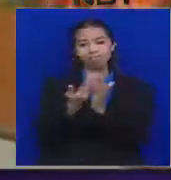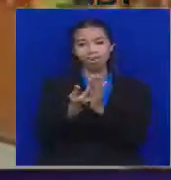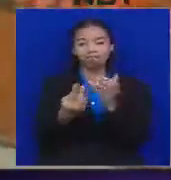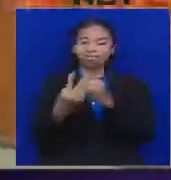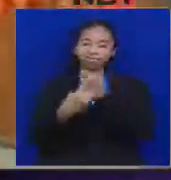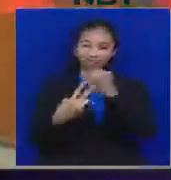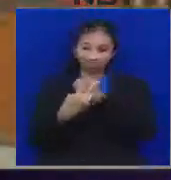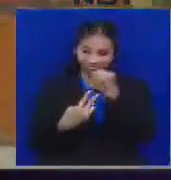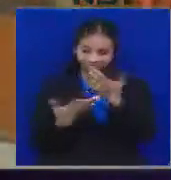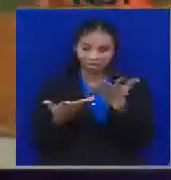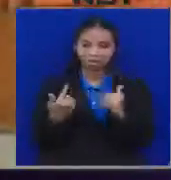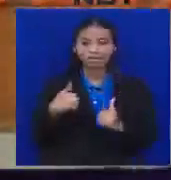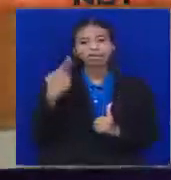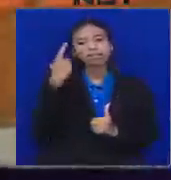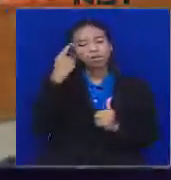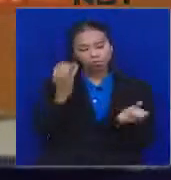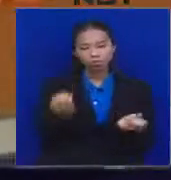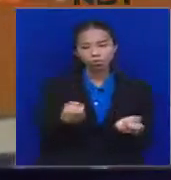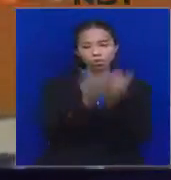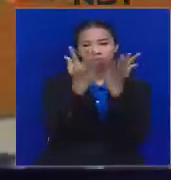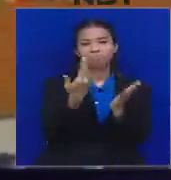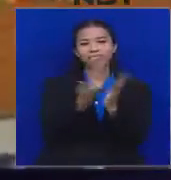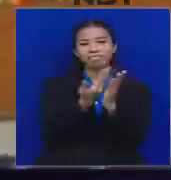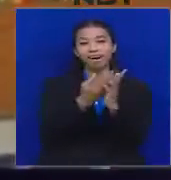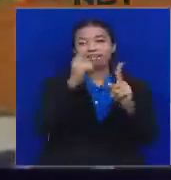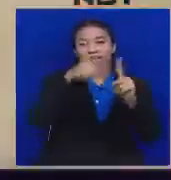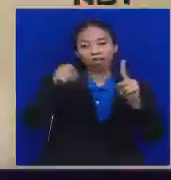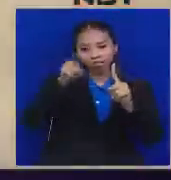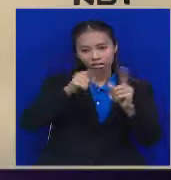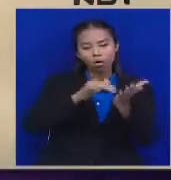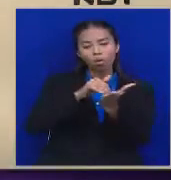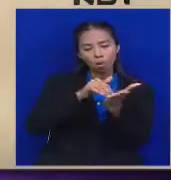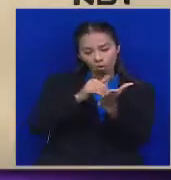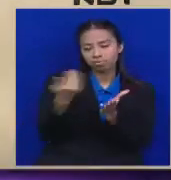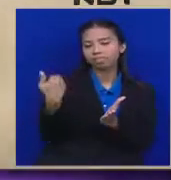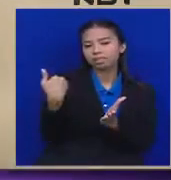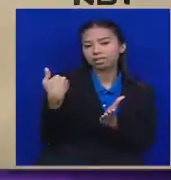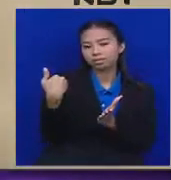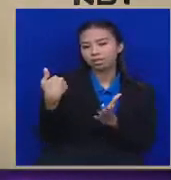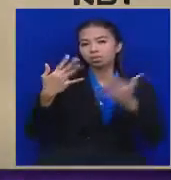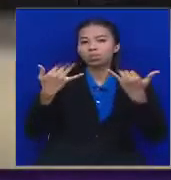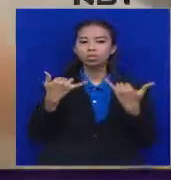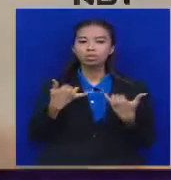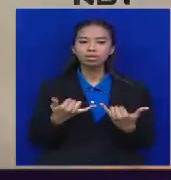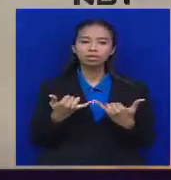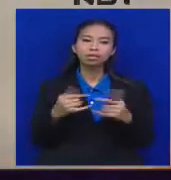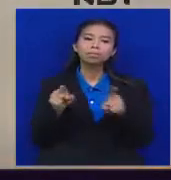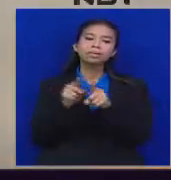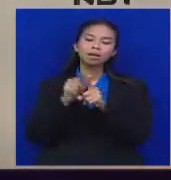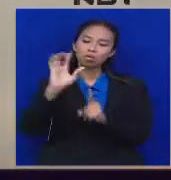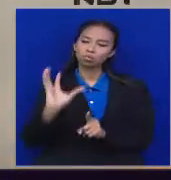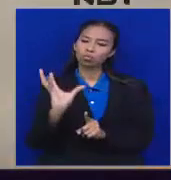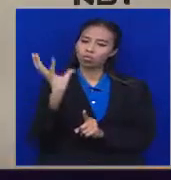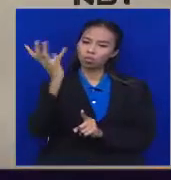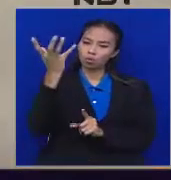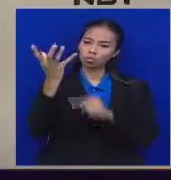านะสินทรัพย์ที่มีความปลอดภัยก็จะส่งผลให้เงินปอนด์และเงินยูโรอ่อนค่าลงอีกมากเช่นเดียวกับตลาดหุ้นทั่วโลกคงมีแรงขายจาก